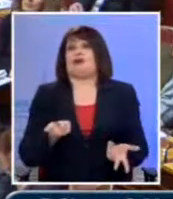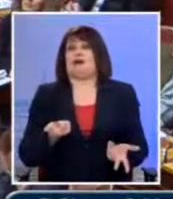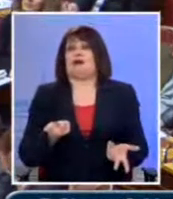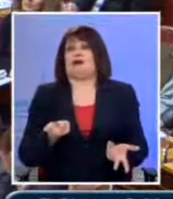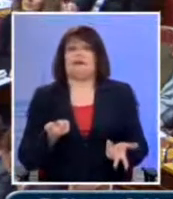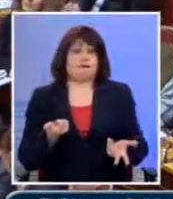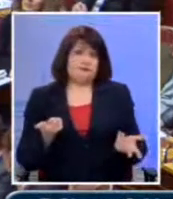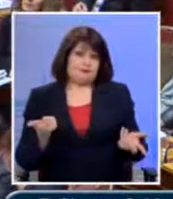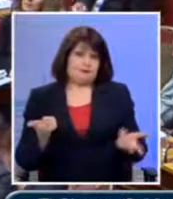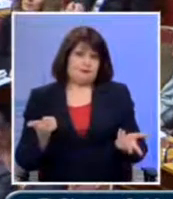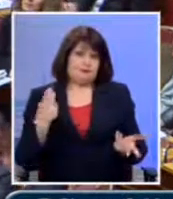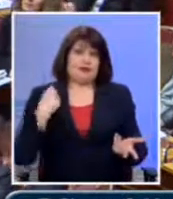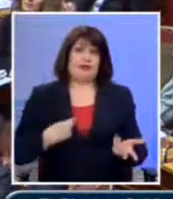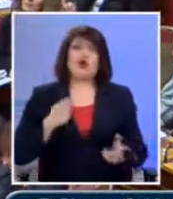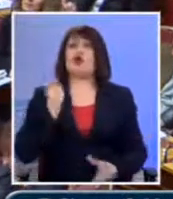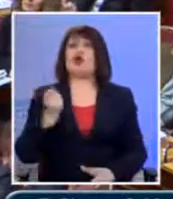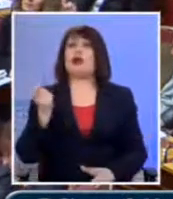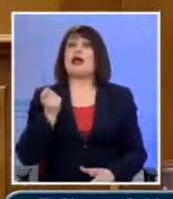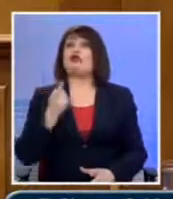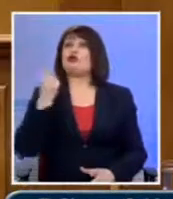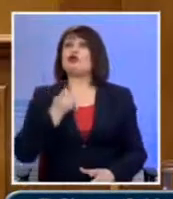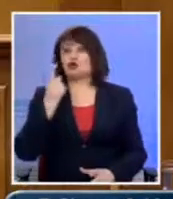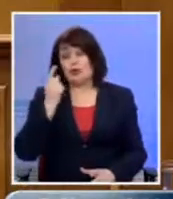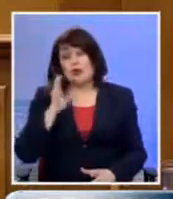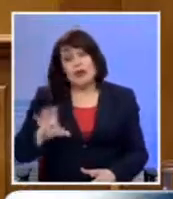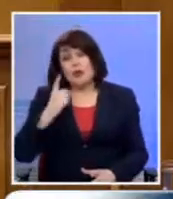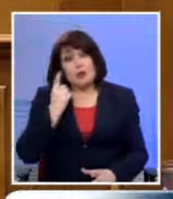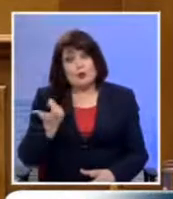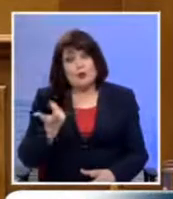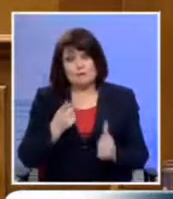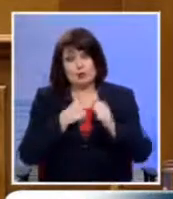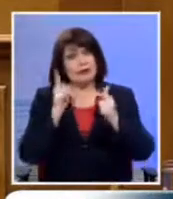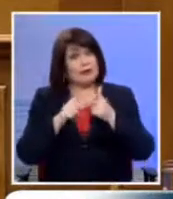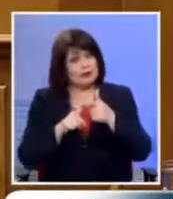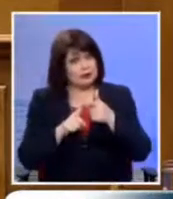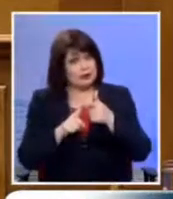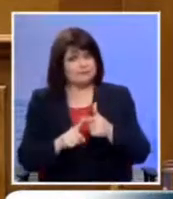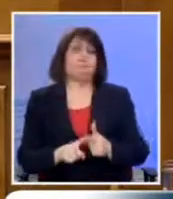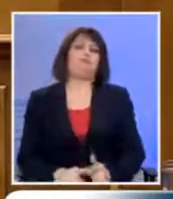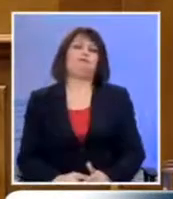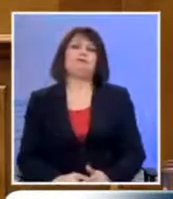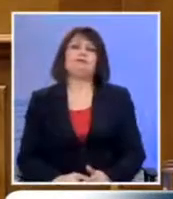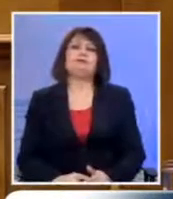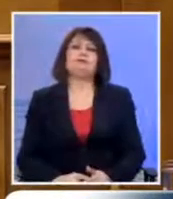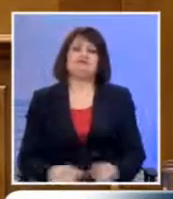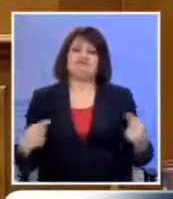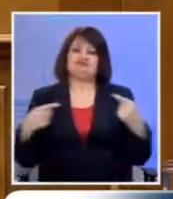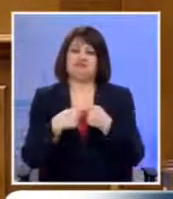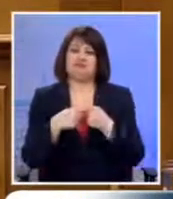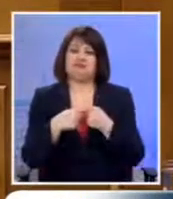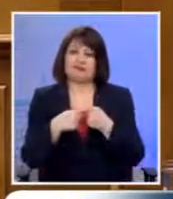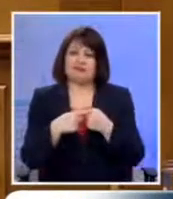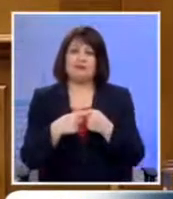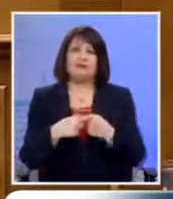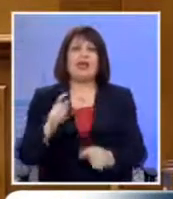παιχνίδι του δημόσιου χρέους? Για ψάξτε το. Δεύτερον, είχαμε αντίθεση στη χήμερα της